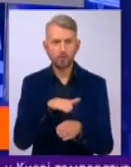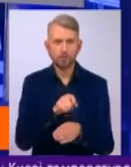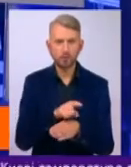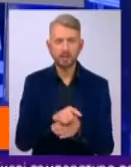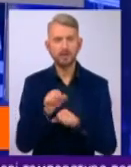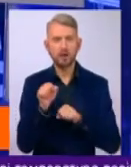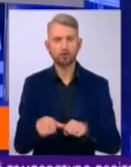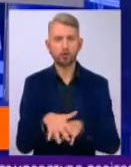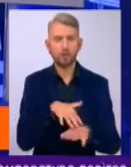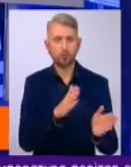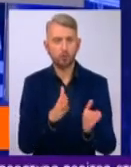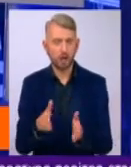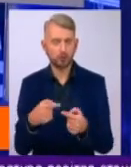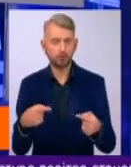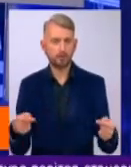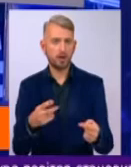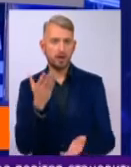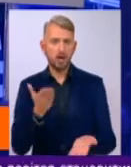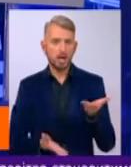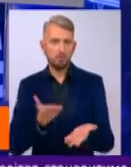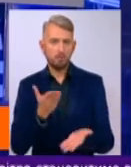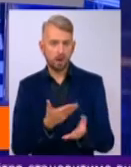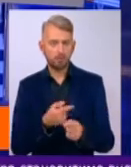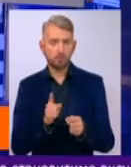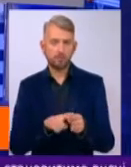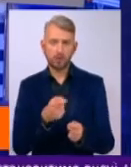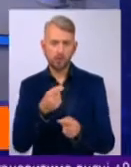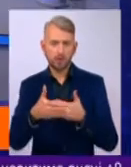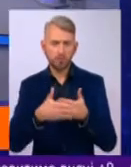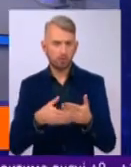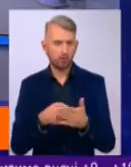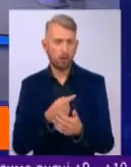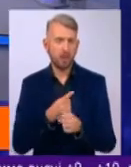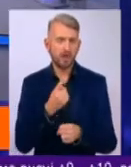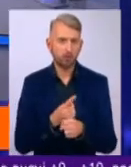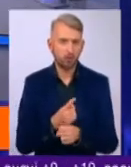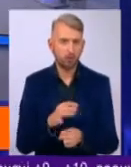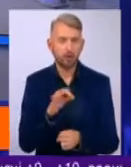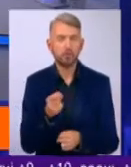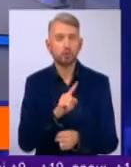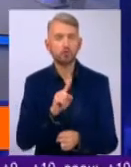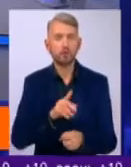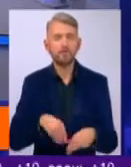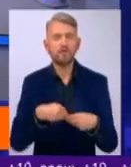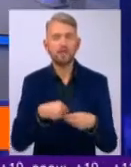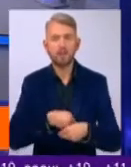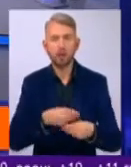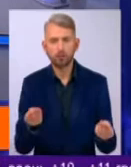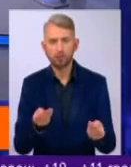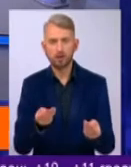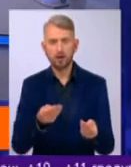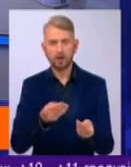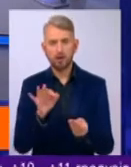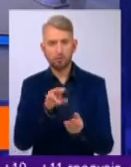захисту громадського порядку і того іншого, ну, мабуть, це трошки ближче до анекдоту. А от відносно того, що видають, відносно тих